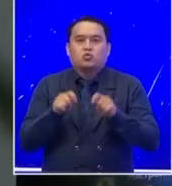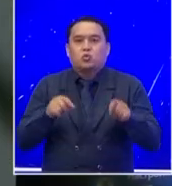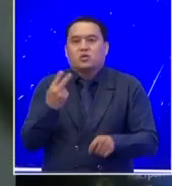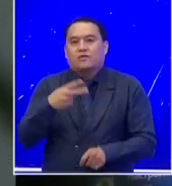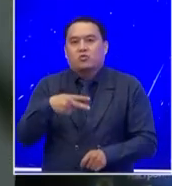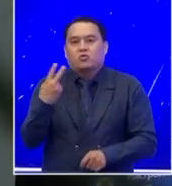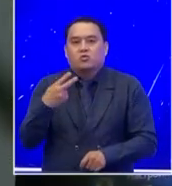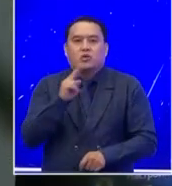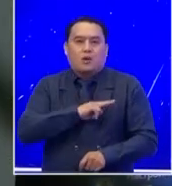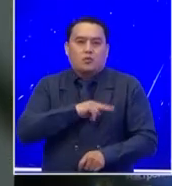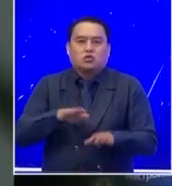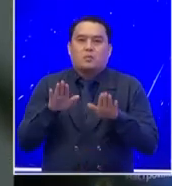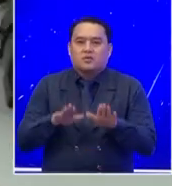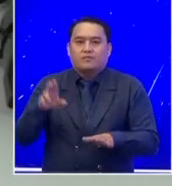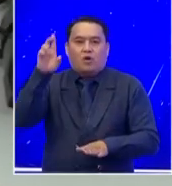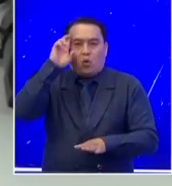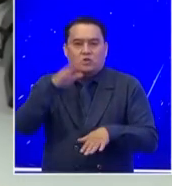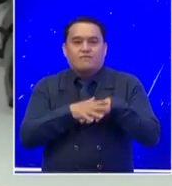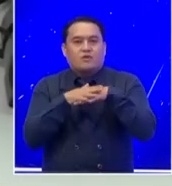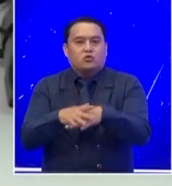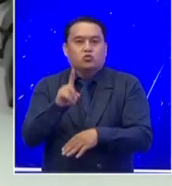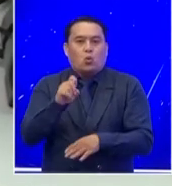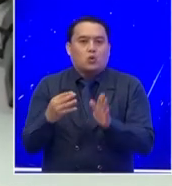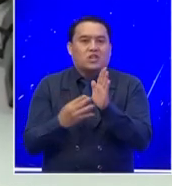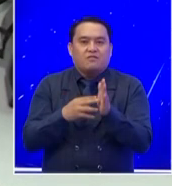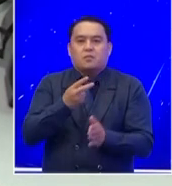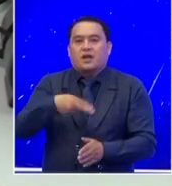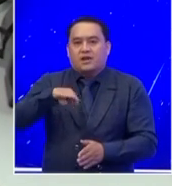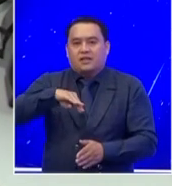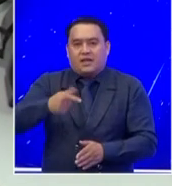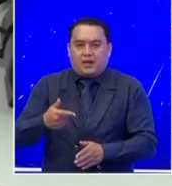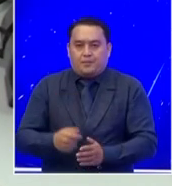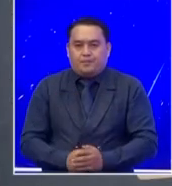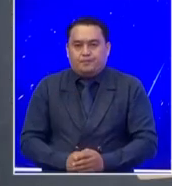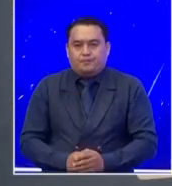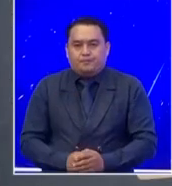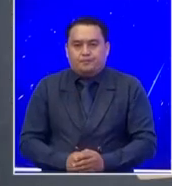22 тысяч рабочих мест. Государством выделено 109 миллиардов тенге.